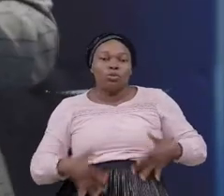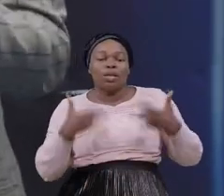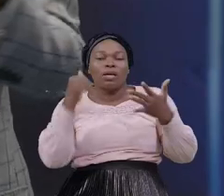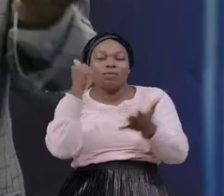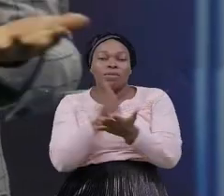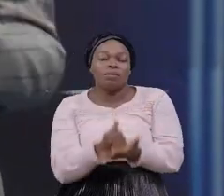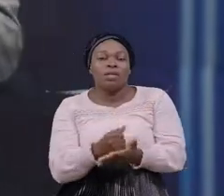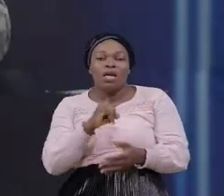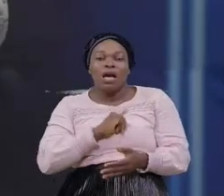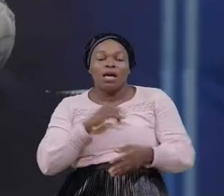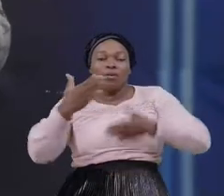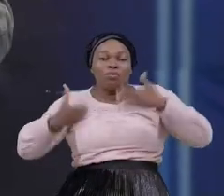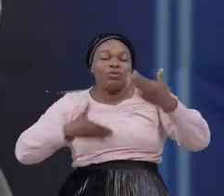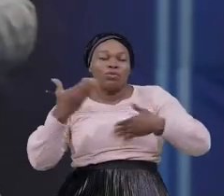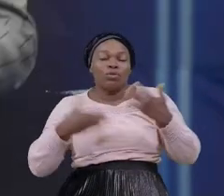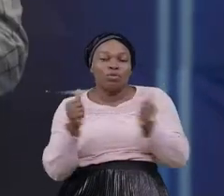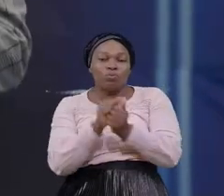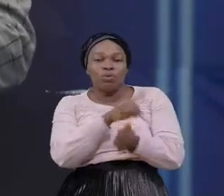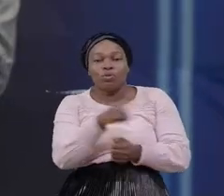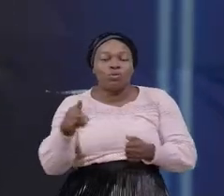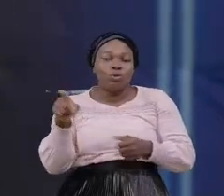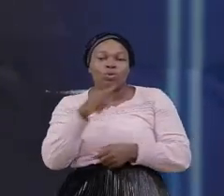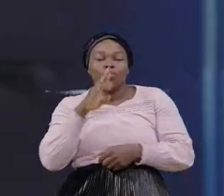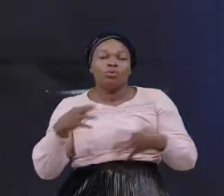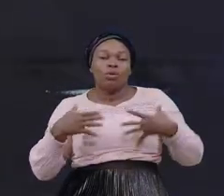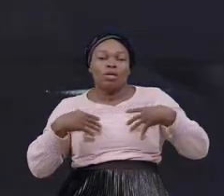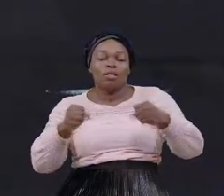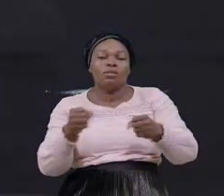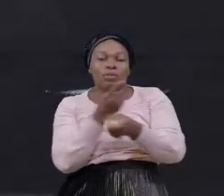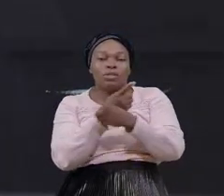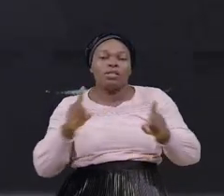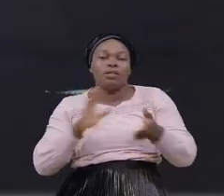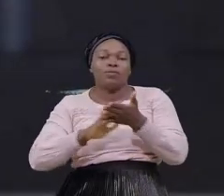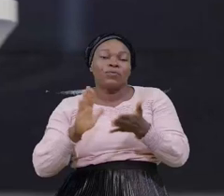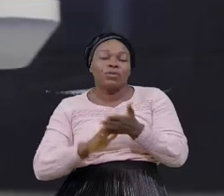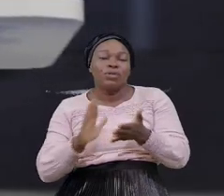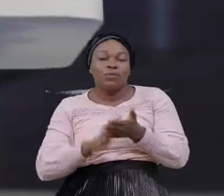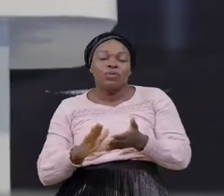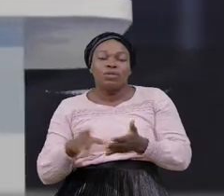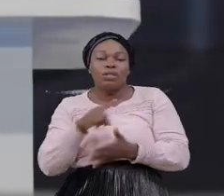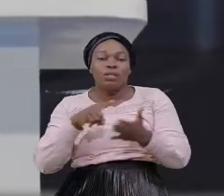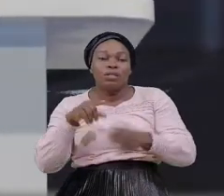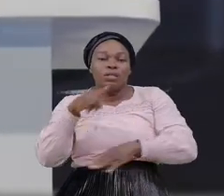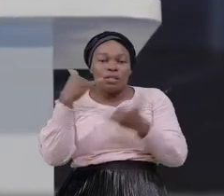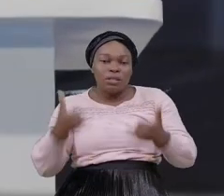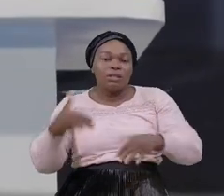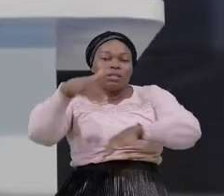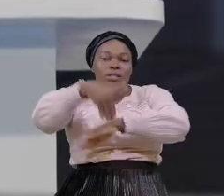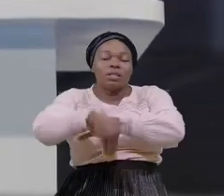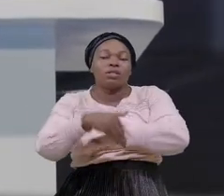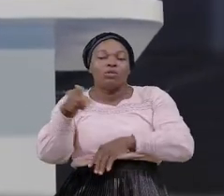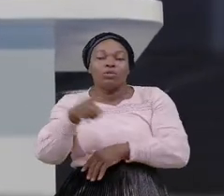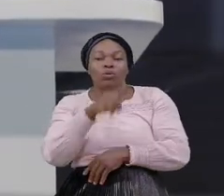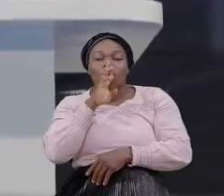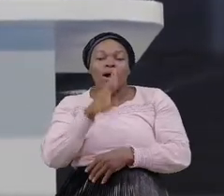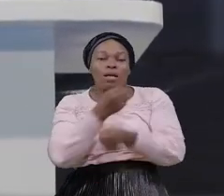dans votre vie. Je me réjouis avec vous ce soir, vous êtes guéri, vous êtes délivré, vous êtes pardonné. Ce soir, vous êtes